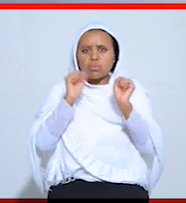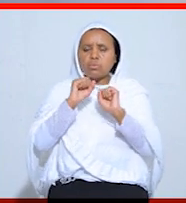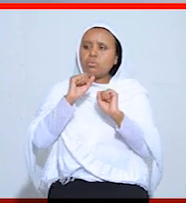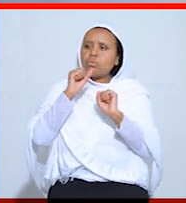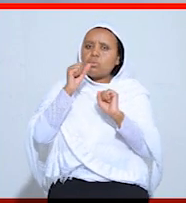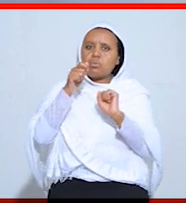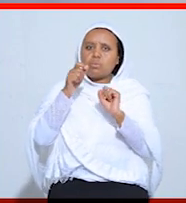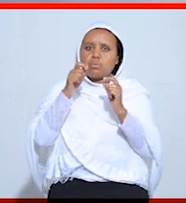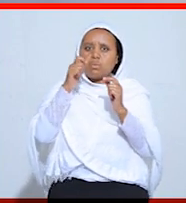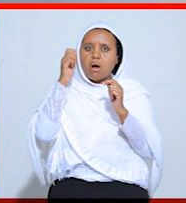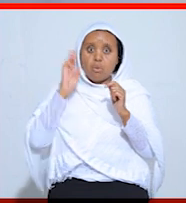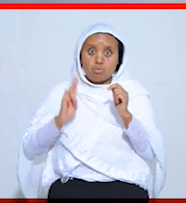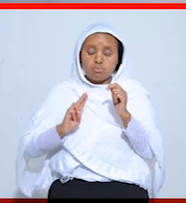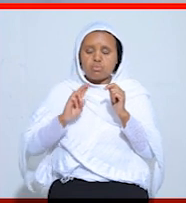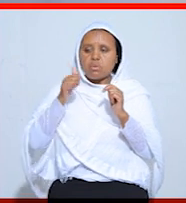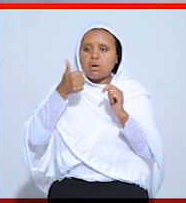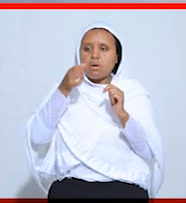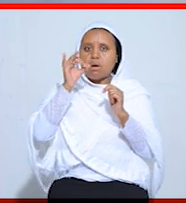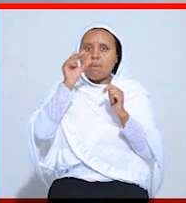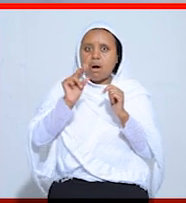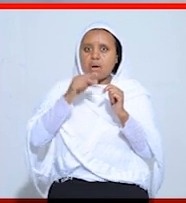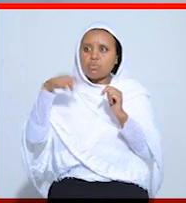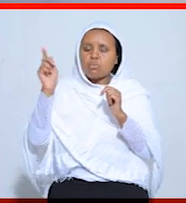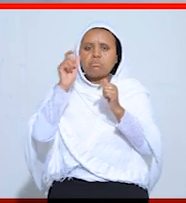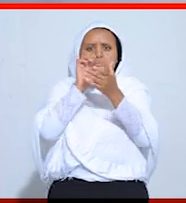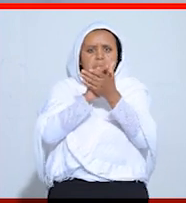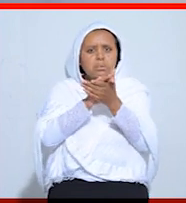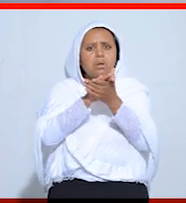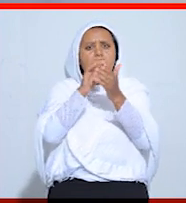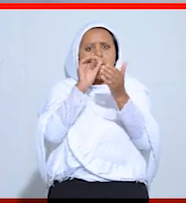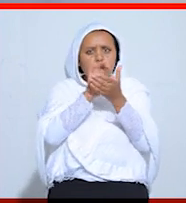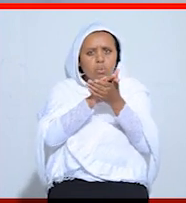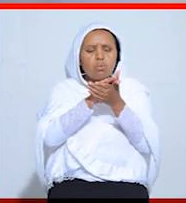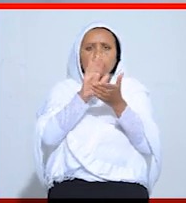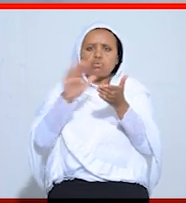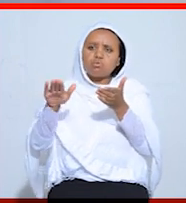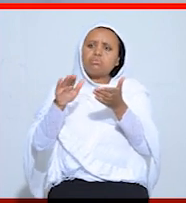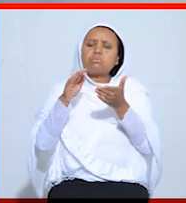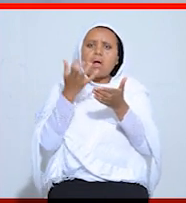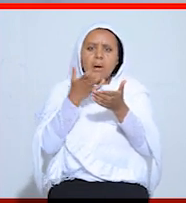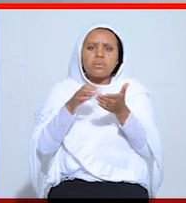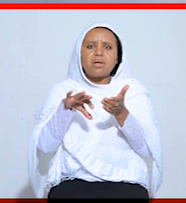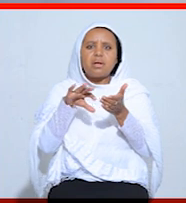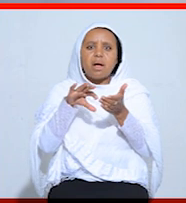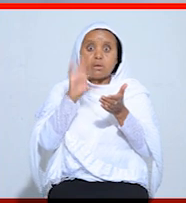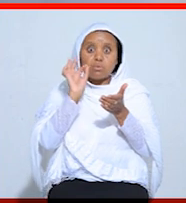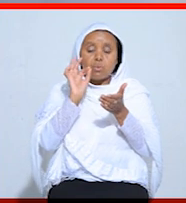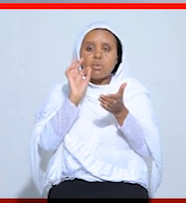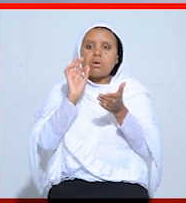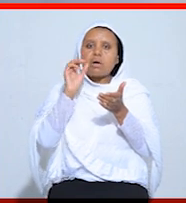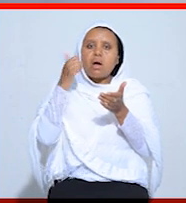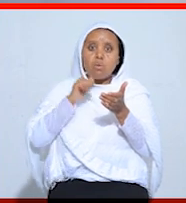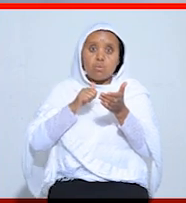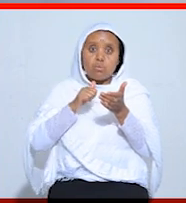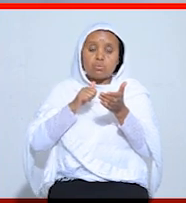ላባ አገር ሄዶ እዚያም ለብዙ ዘመን ኖሮ ሚስት አግብቶ ልጆች ወልዶ ሀብት ንብረት አፍርቶ ከአጎቱ